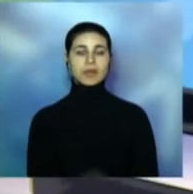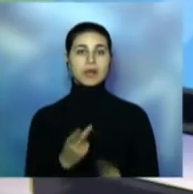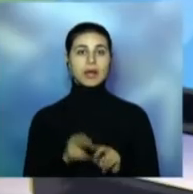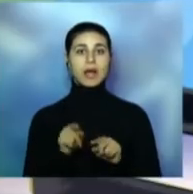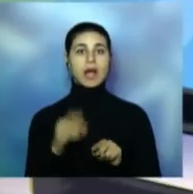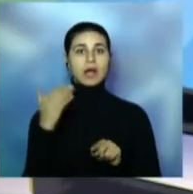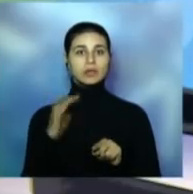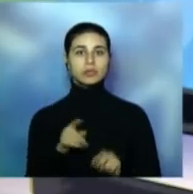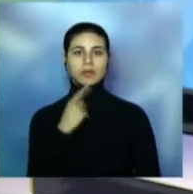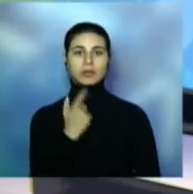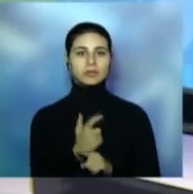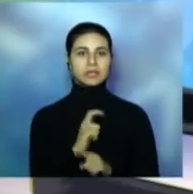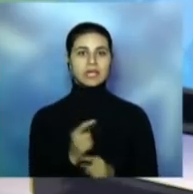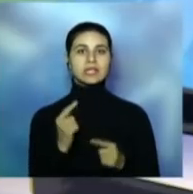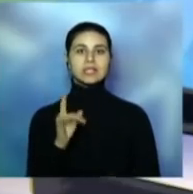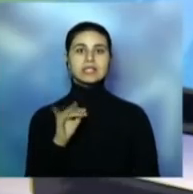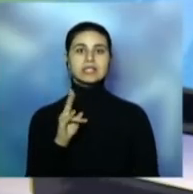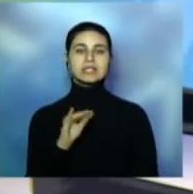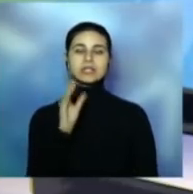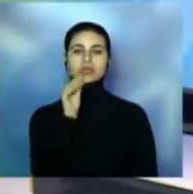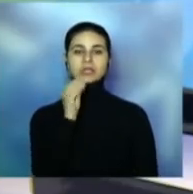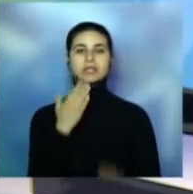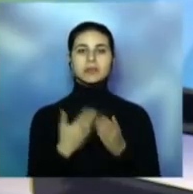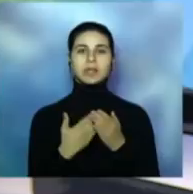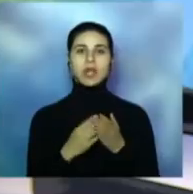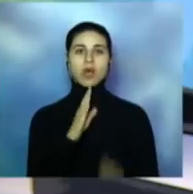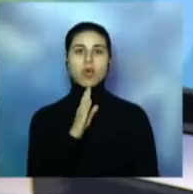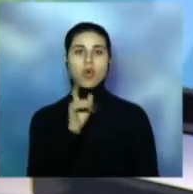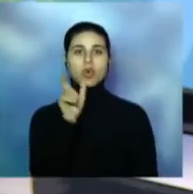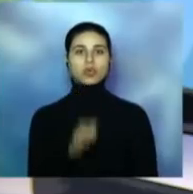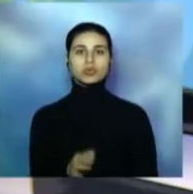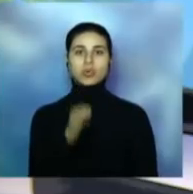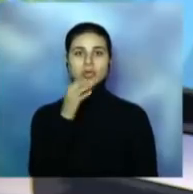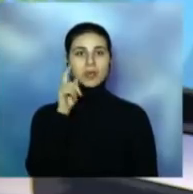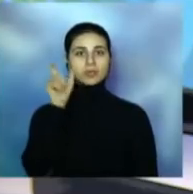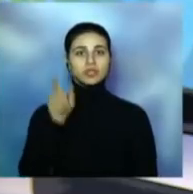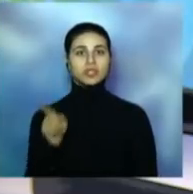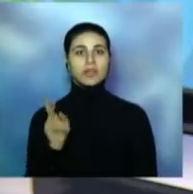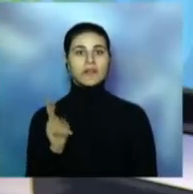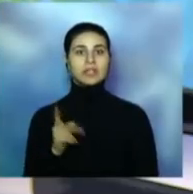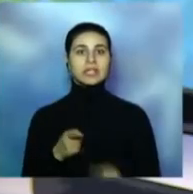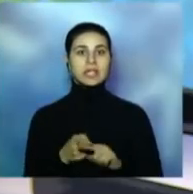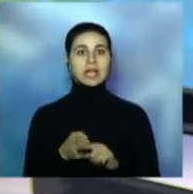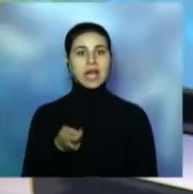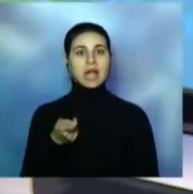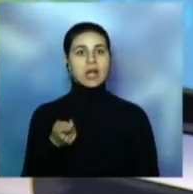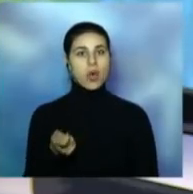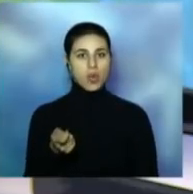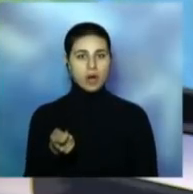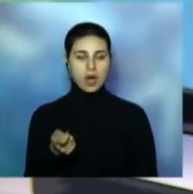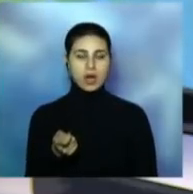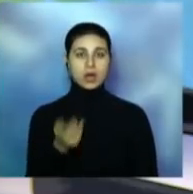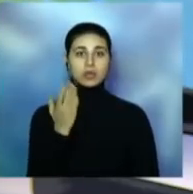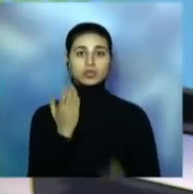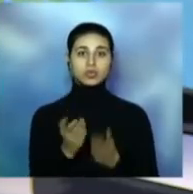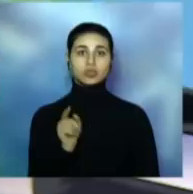უკვე გავდივართ ძალიან დიდ რისკს, როდესაც მაგალითად გოგონებს მოეწონათ ბიჭი, რომელმაც ვიღაცას დანა გაუყარა. თუ კი